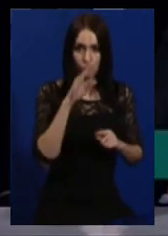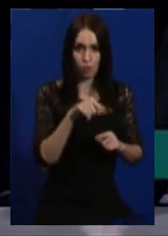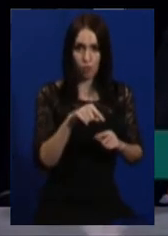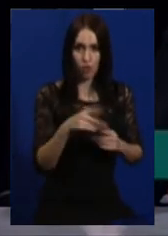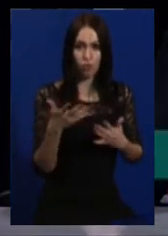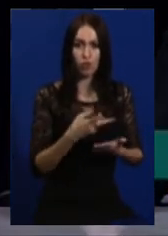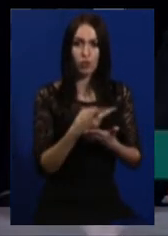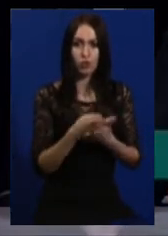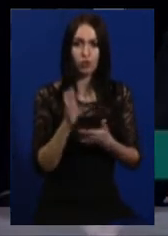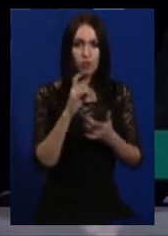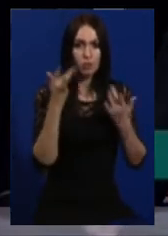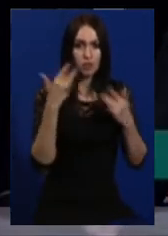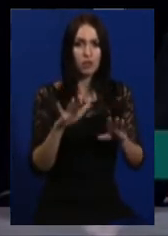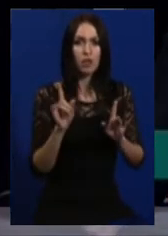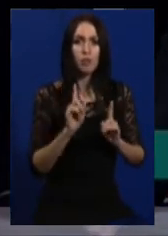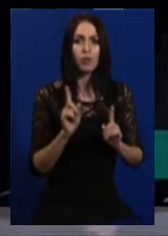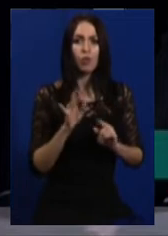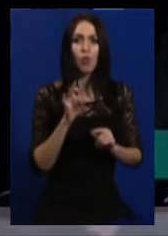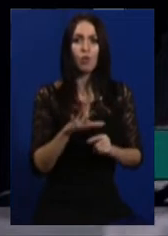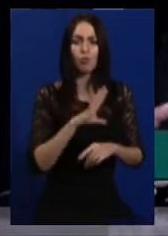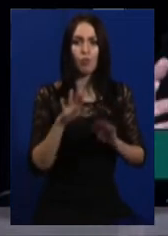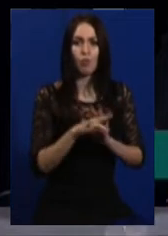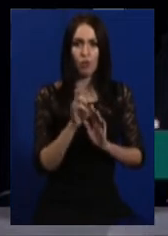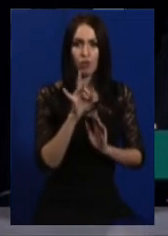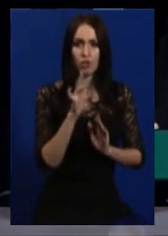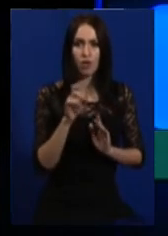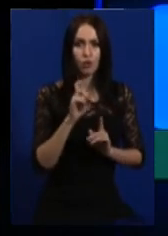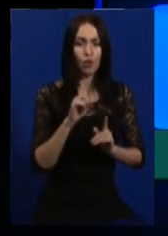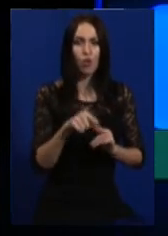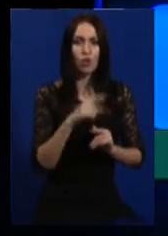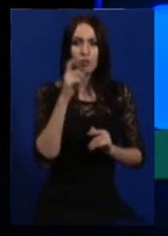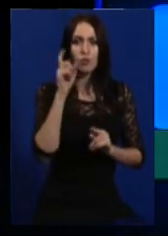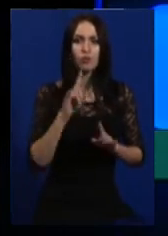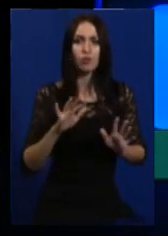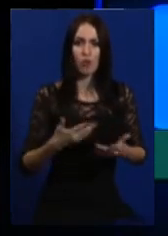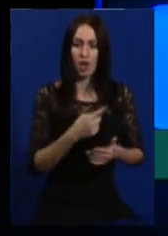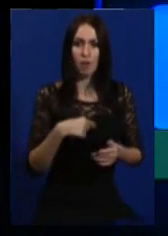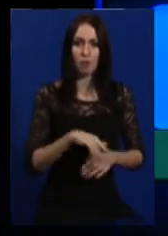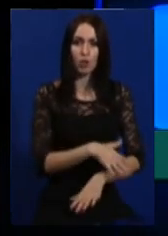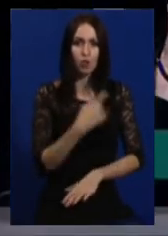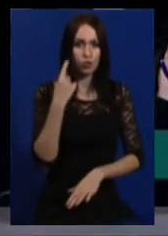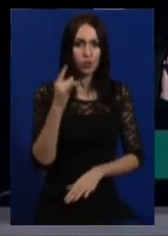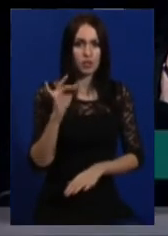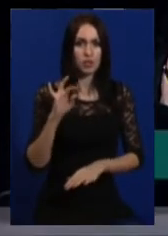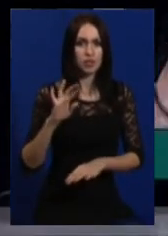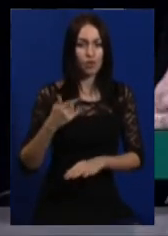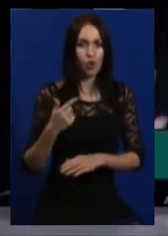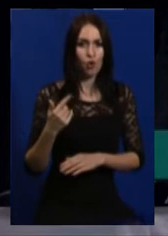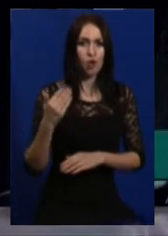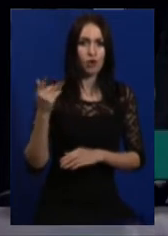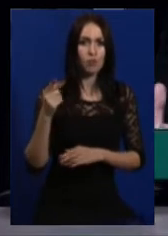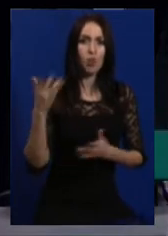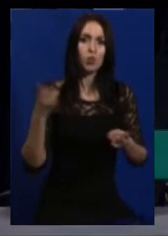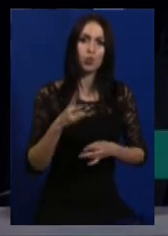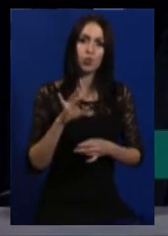лежал без сознания только потому что он был под наркозом и не понимал что происходит мы долго думали с игорем померанцевым нужно ли